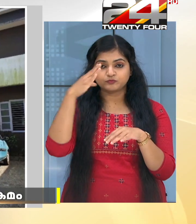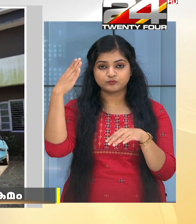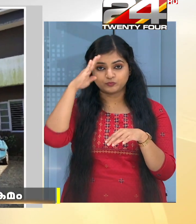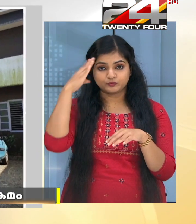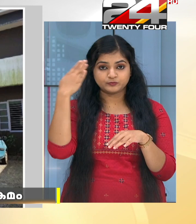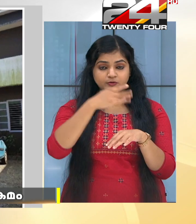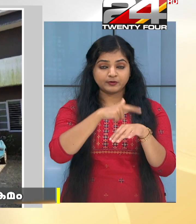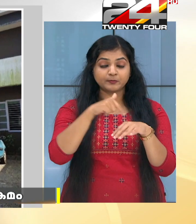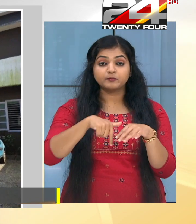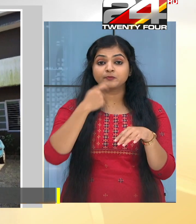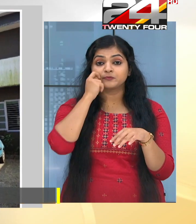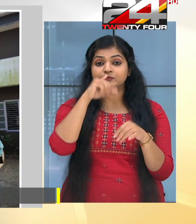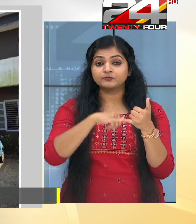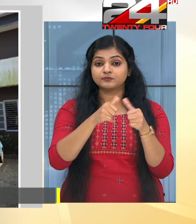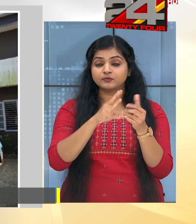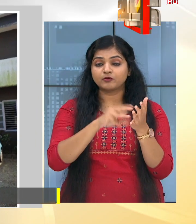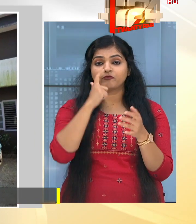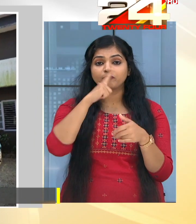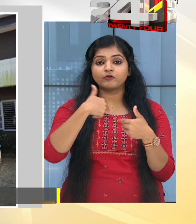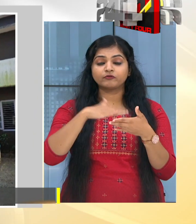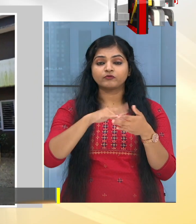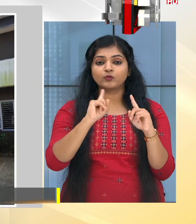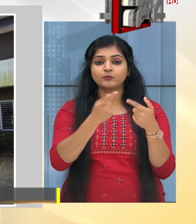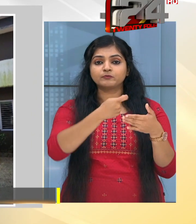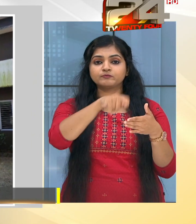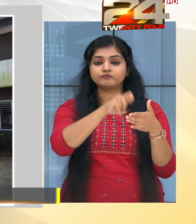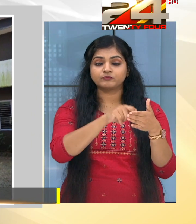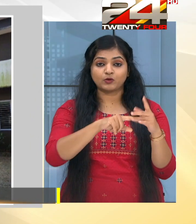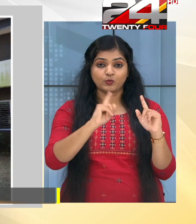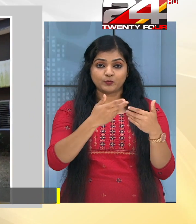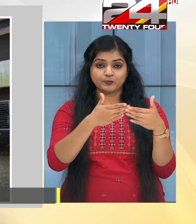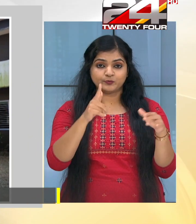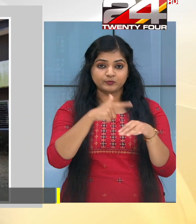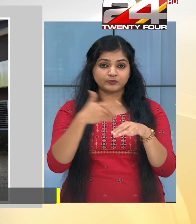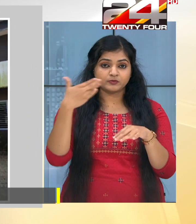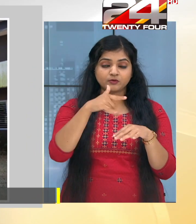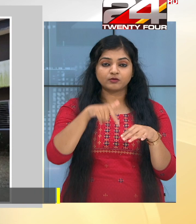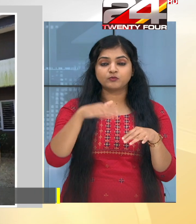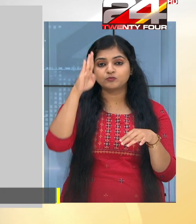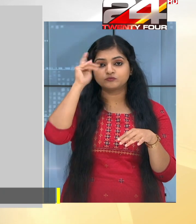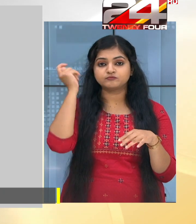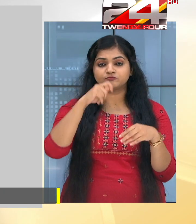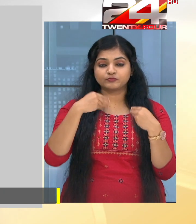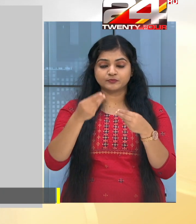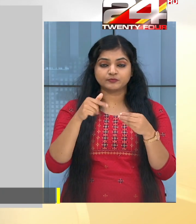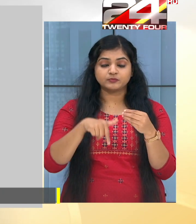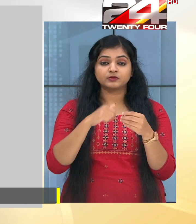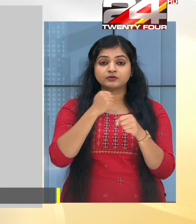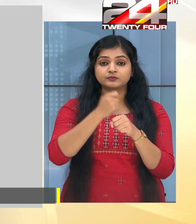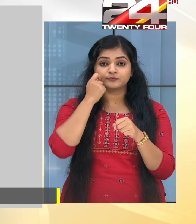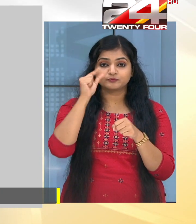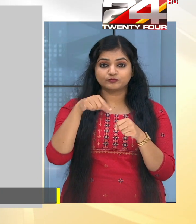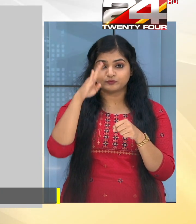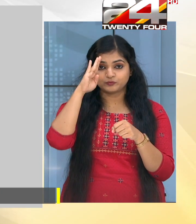എത്തുമ്പോൾ സാം ഭാര്യയെ മുറിക്കുള്ളിൽ പൂട്ടിയിട്ടിരിക്കുകയായിരുന്നു. മുറി തുറക്കാൻ ശ്രമിക്കുന്നതിനിടെയായിരുന്നു ആക്രമണം. പരിക്കേറ്റ ജിബിൻ കോട്ടയം മെഡിക്കൽ കോളേജ്